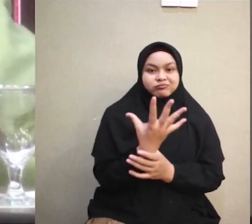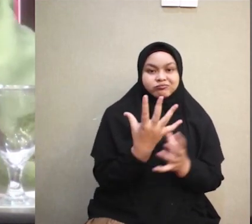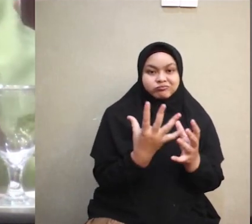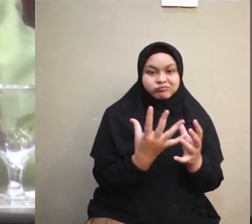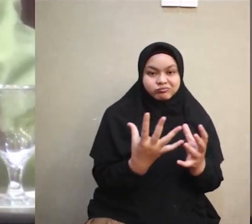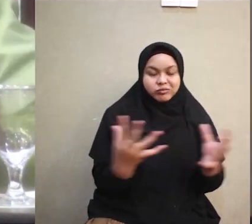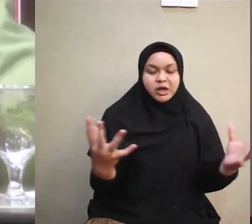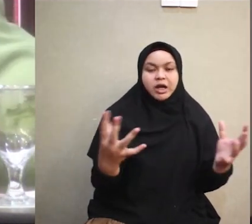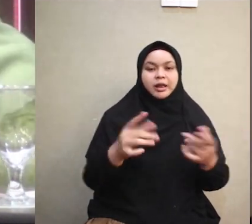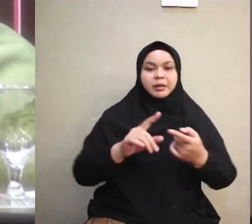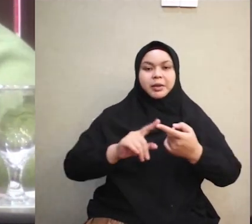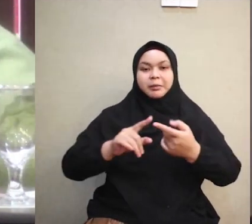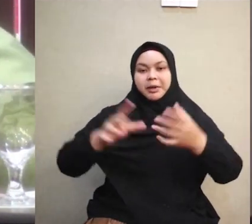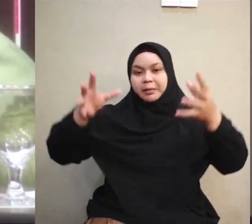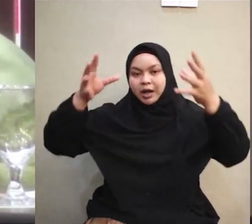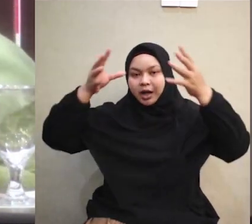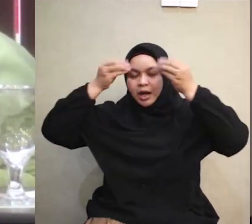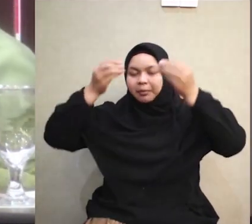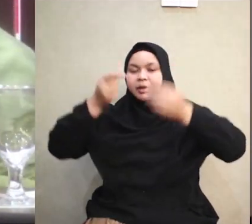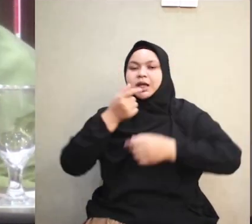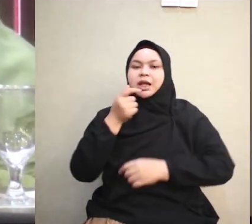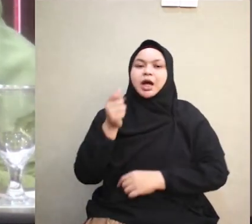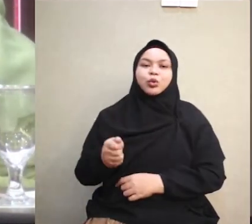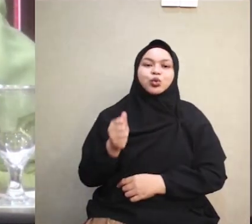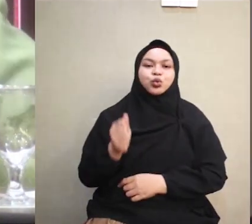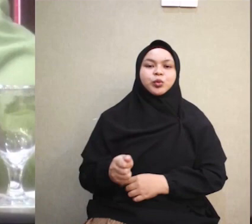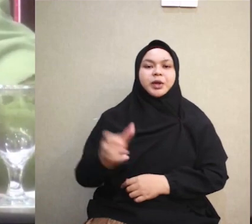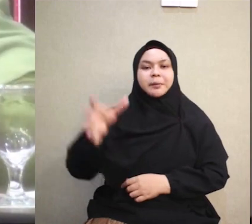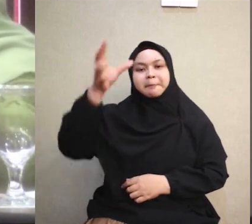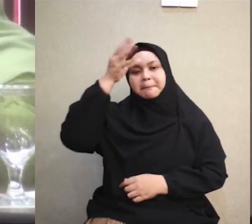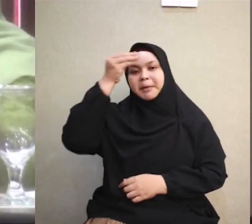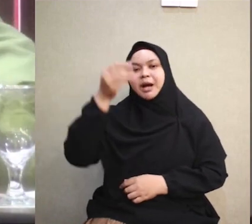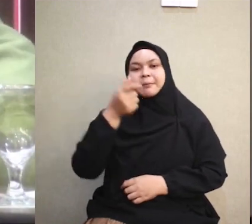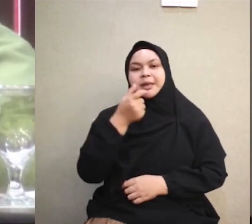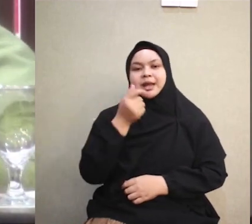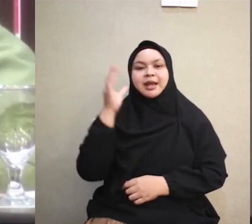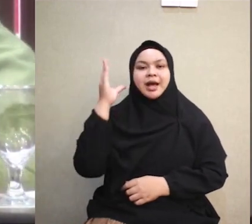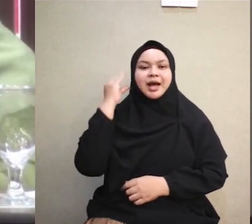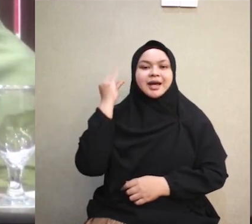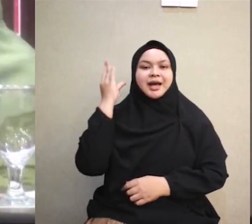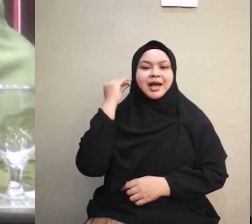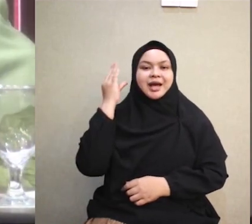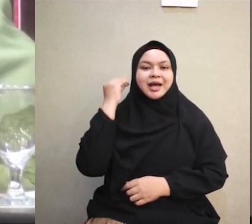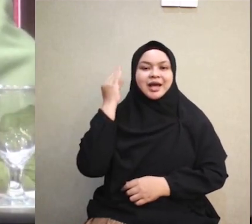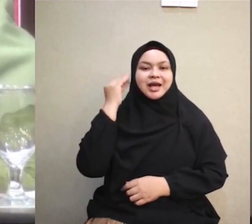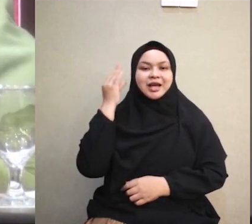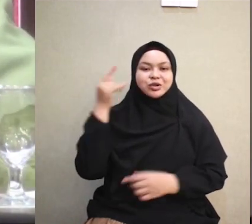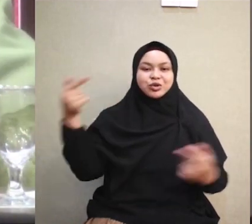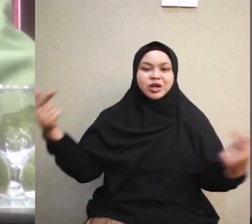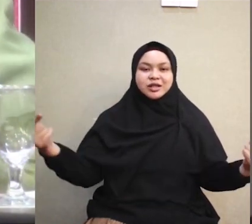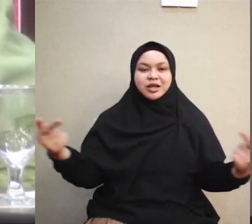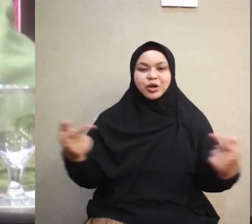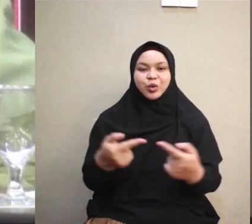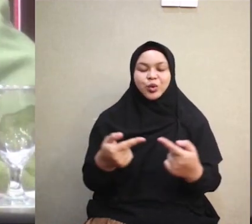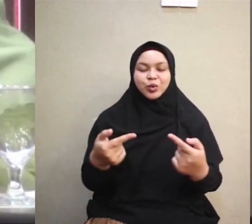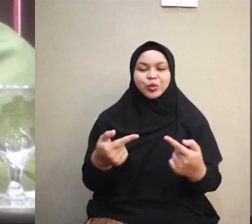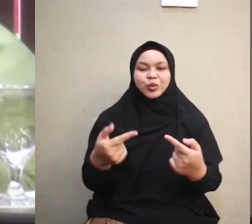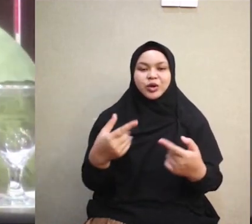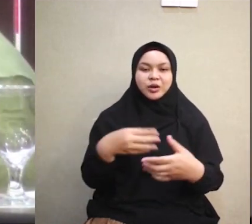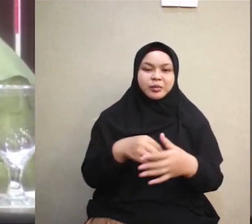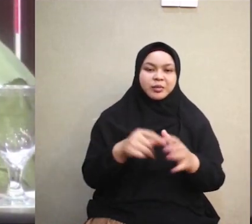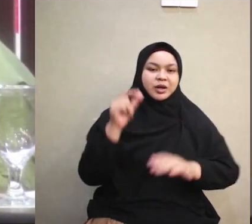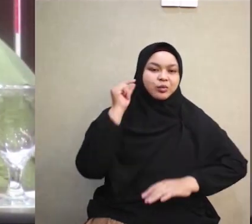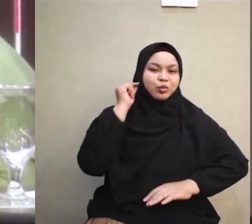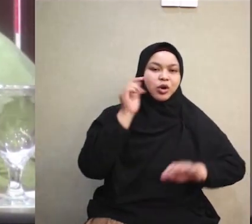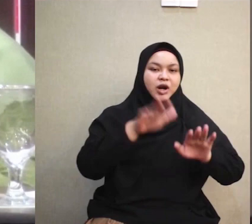paham tentang hukum dan paham tentang isu-isu kurskating di dalamnya perempuan anak disabilitas